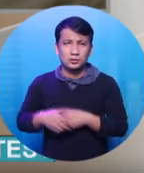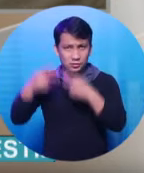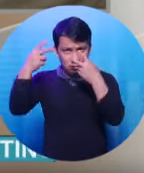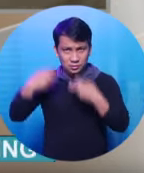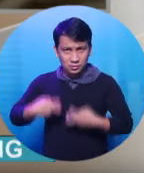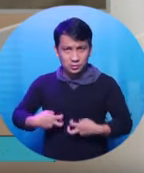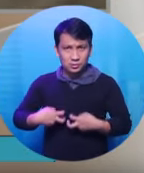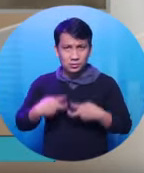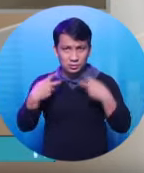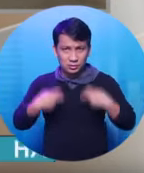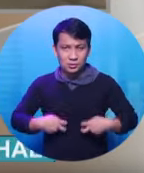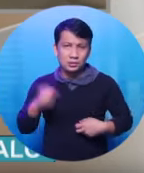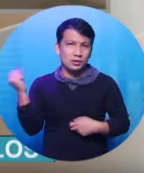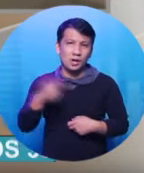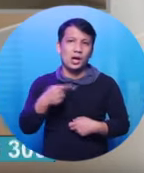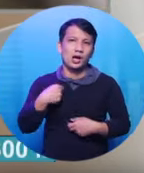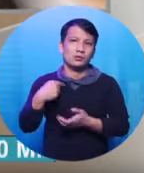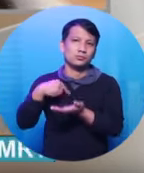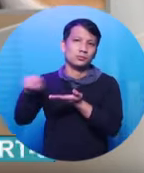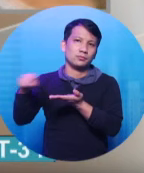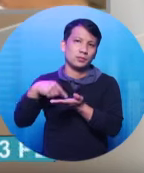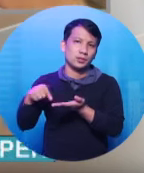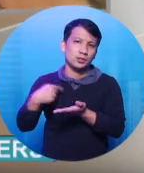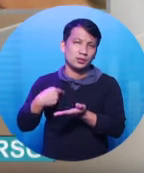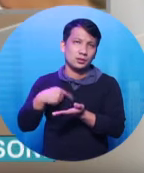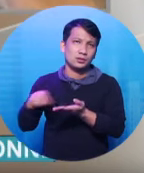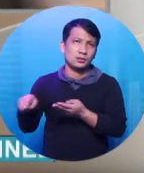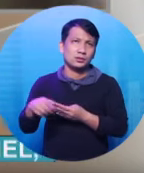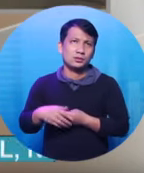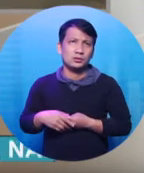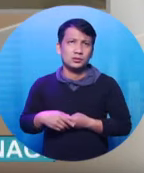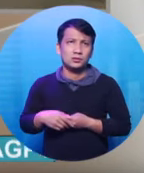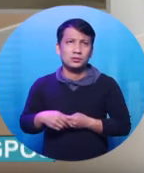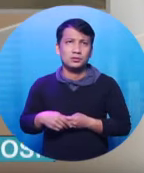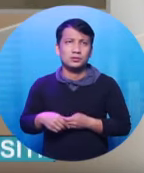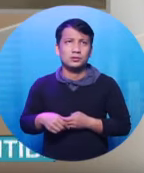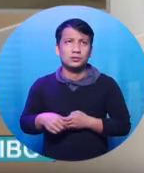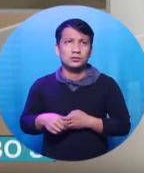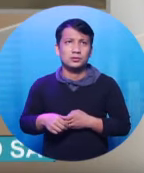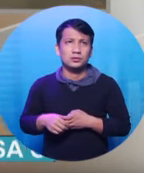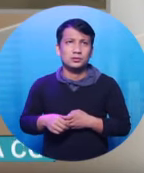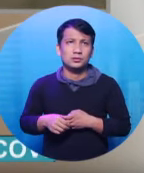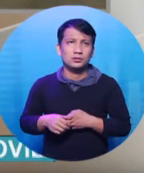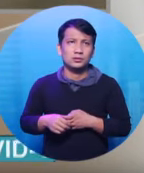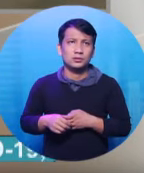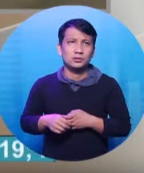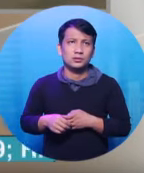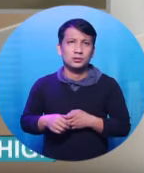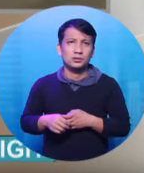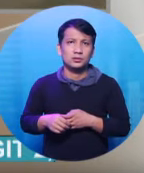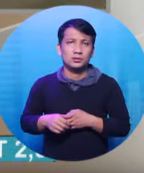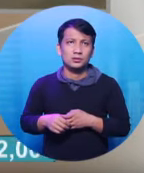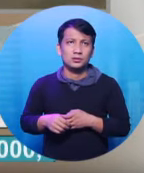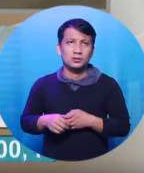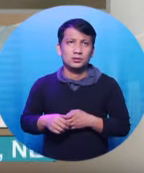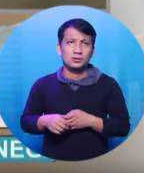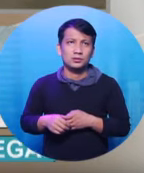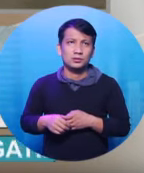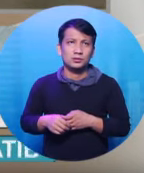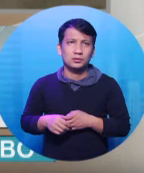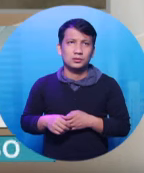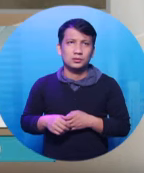X-ray, kami na yung sasagot, ako na pong sasagot doon. Kung yung pong ibig nyo sabihin kanina, yung pagtanong nyo, paano yung papanagutin